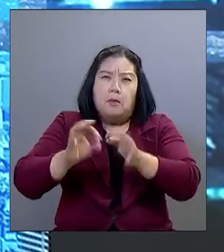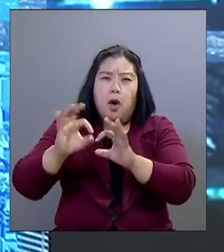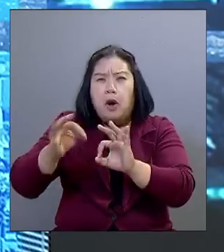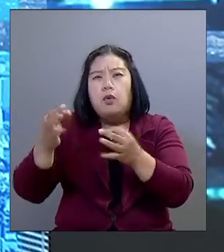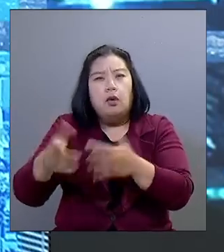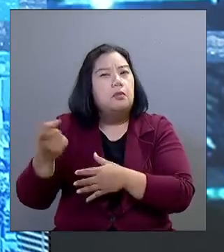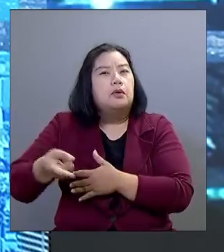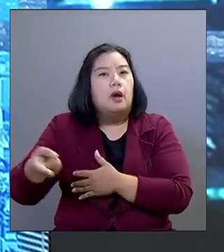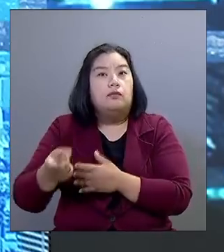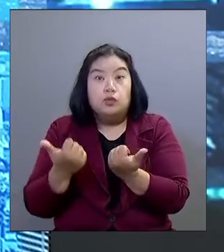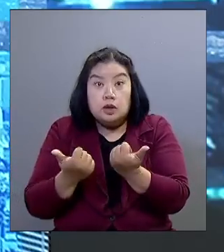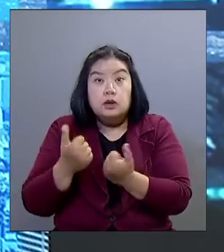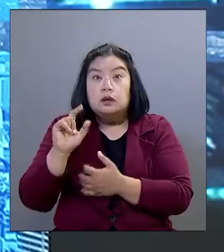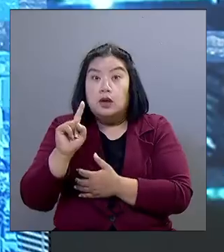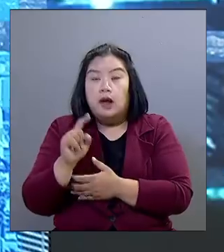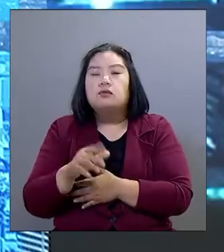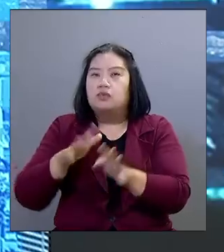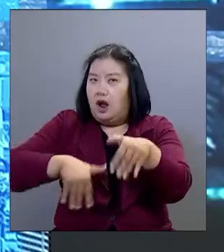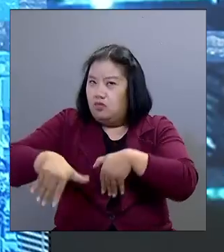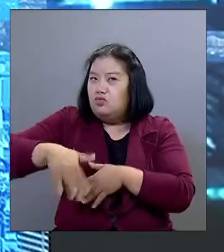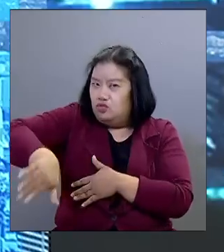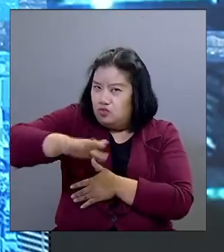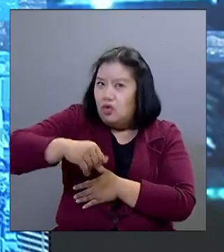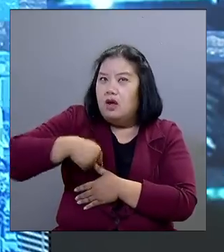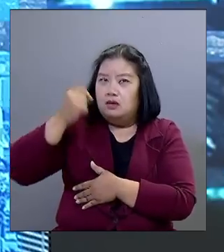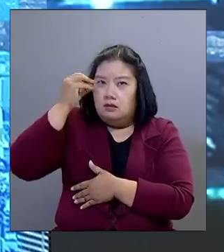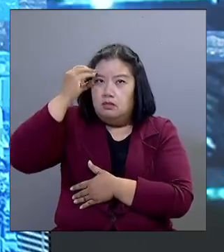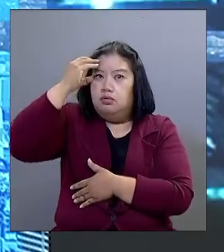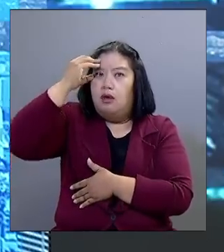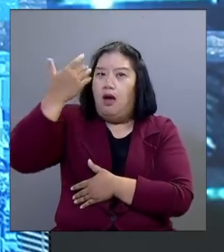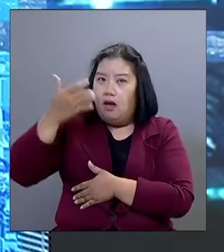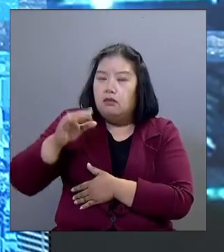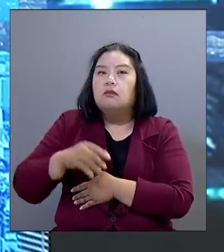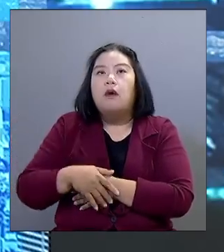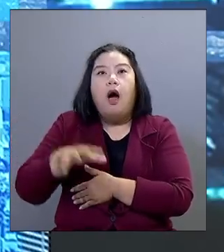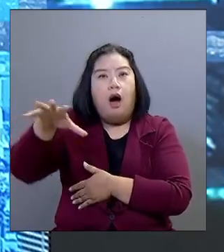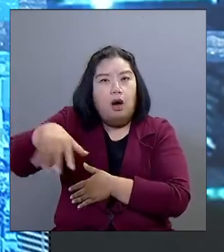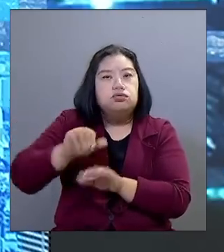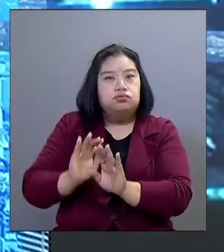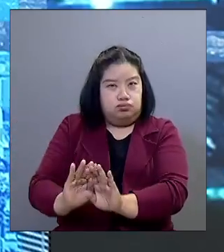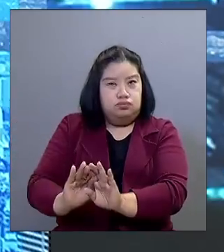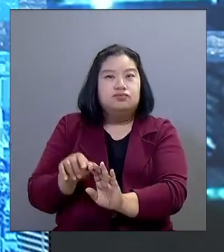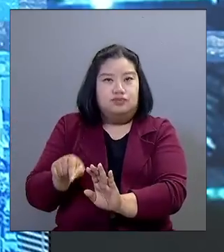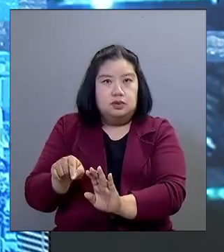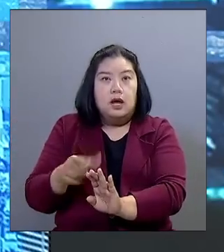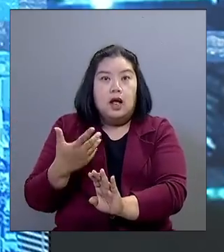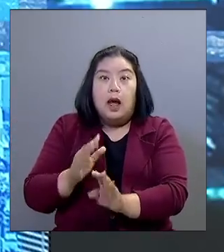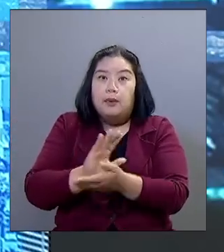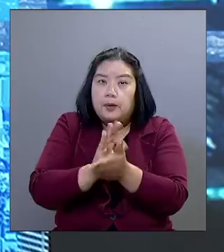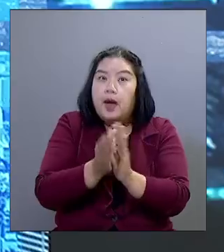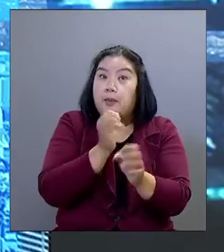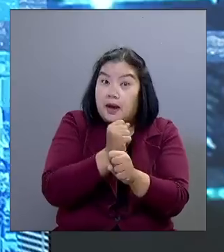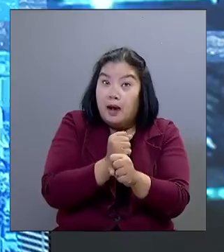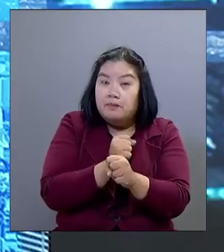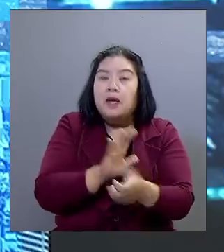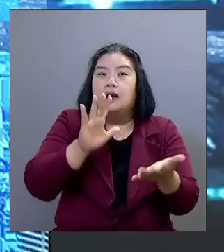แล้วปัจจุบันนี้เมื่อชาวนาหรือว่าชาวบ้านมีองค์ความรู้เพิ่มเติมเขาก็จะเก็บเกี่ยวฟางข้าวที่เหลือใช้เอามาทำเป็นเยื่อกระด